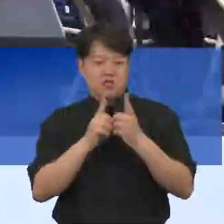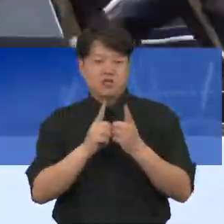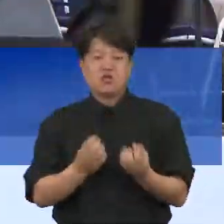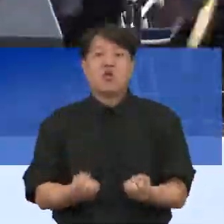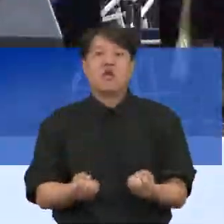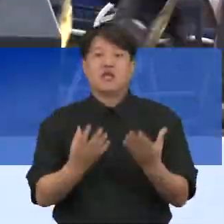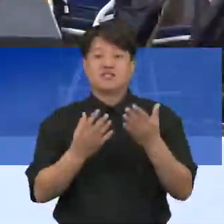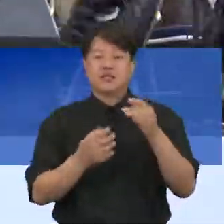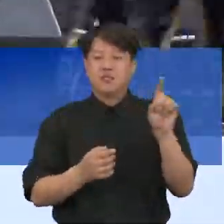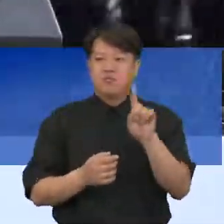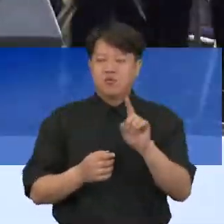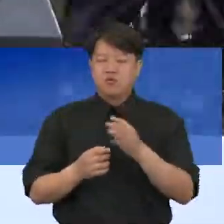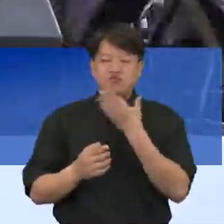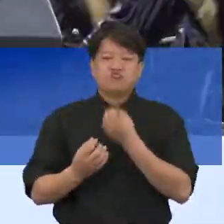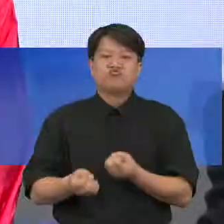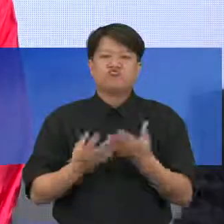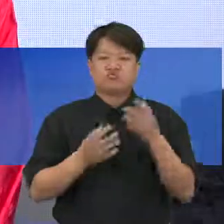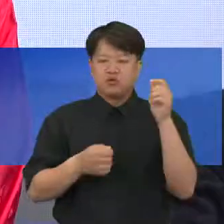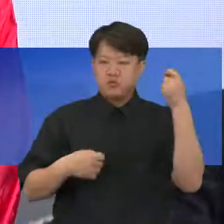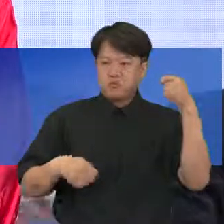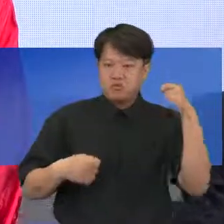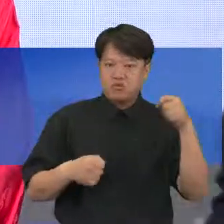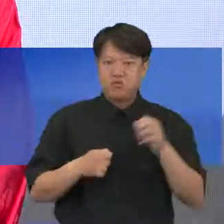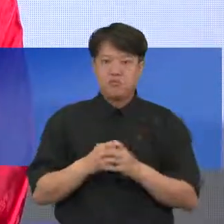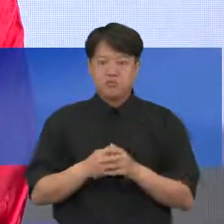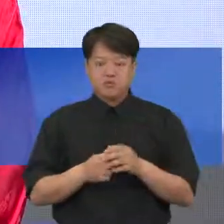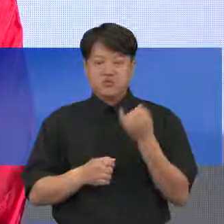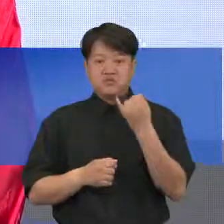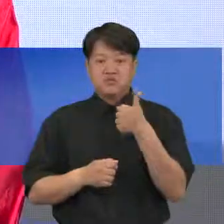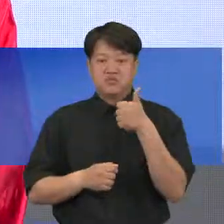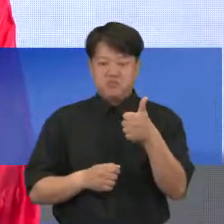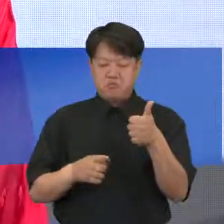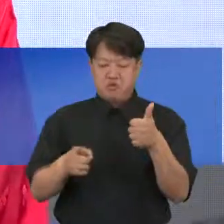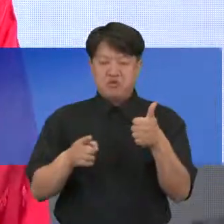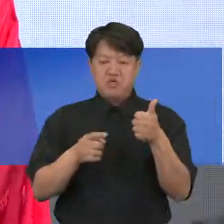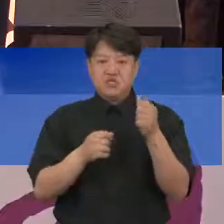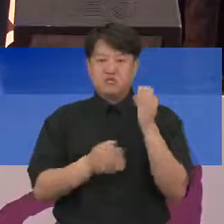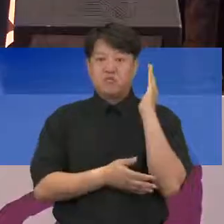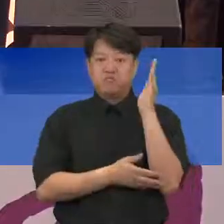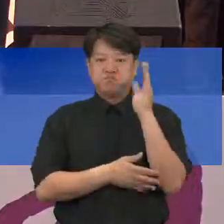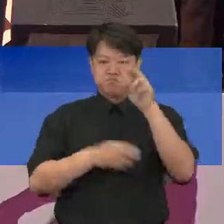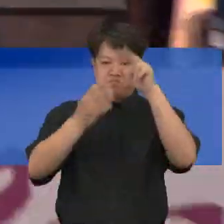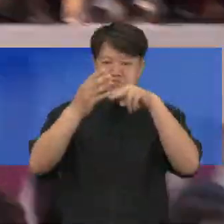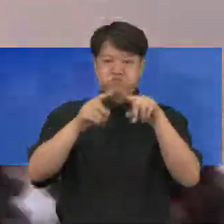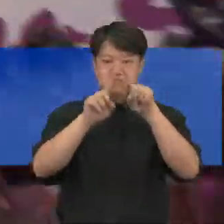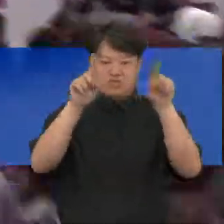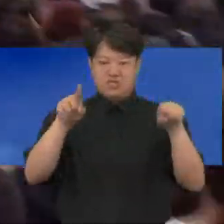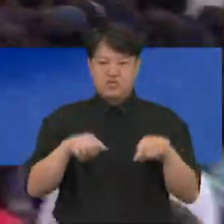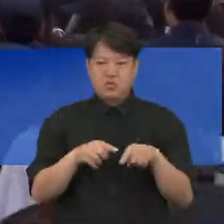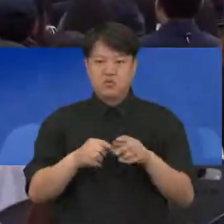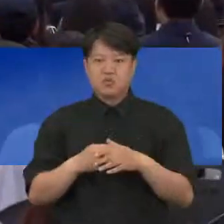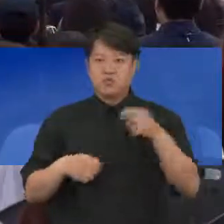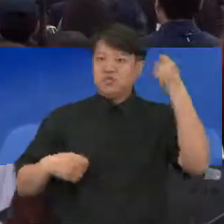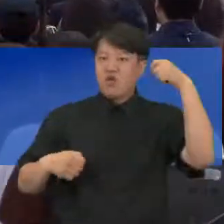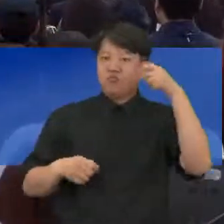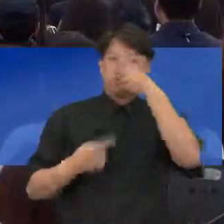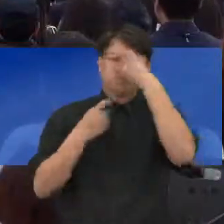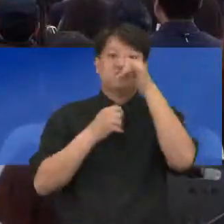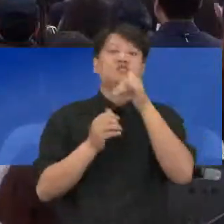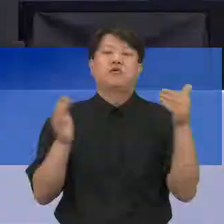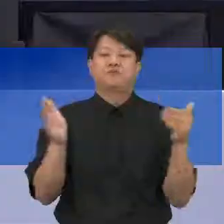이날 행사는 축하 공연, 연호랑 세우녀의 시민 헌장 낭독, 시승격 70년 기념 퍼포먼스 등이